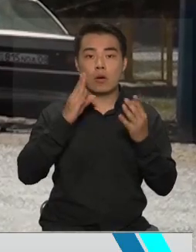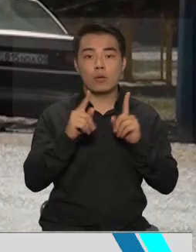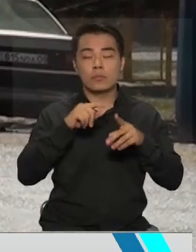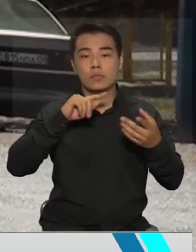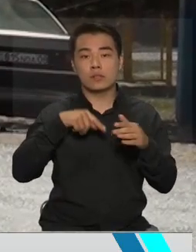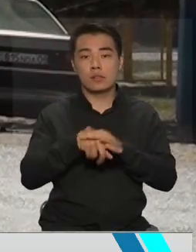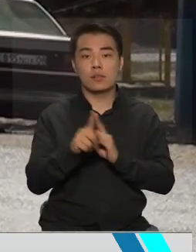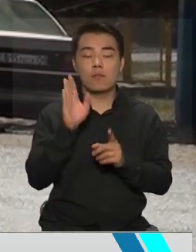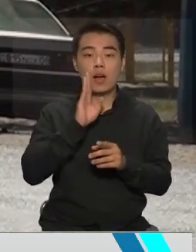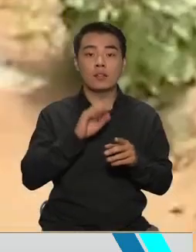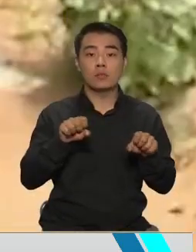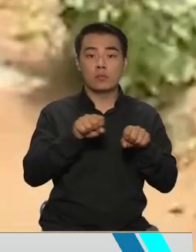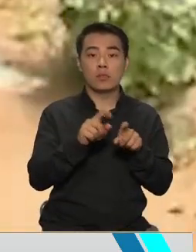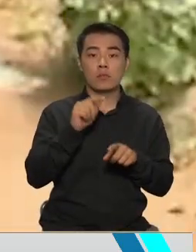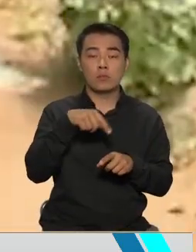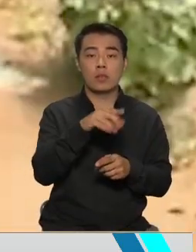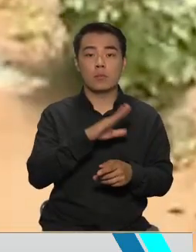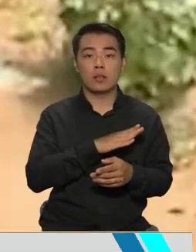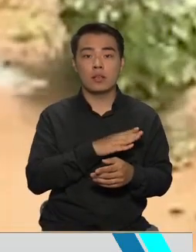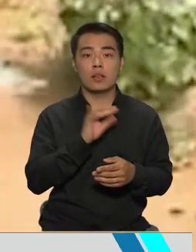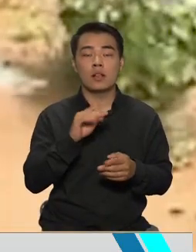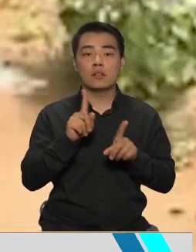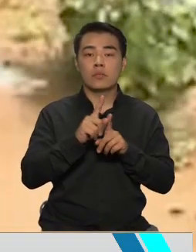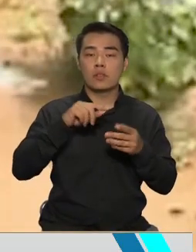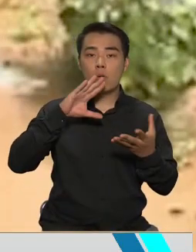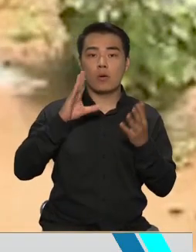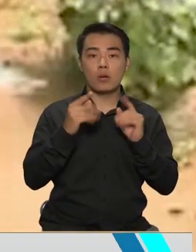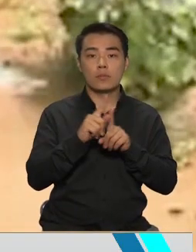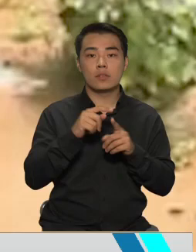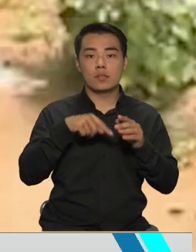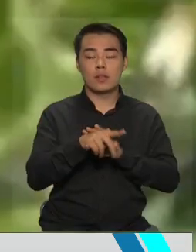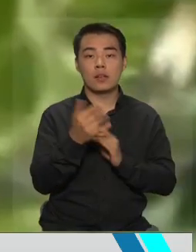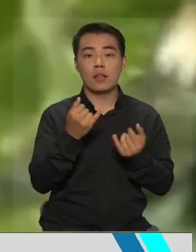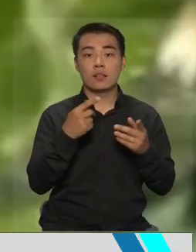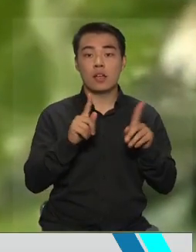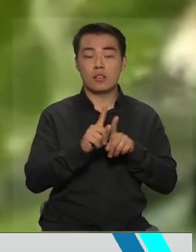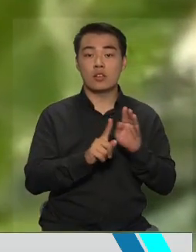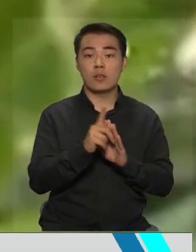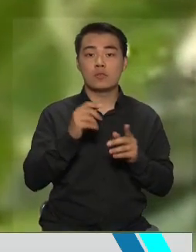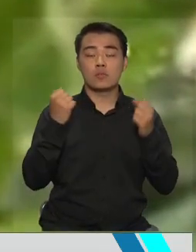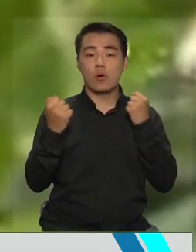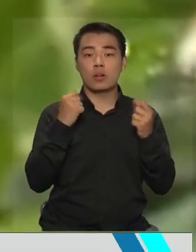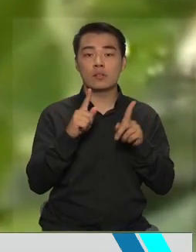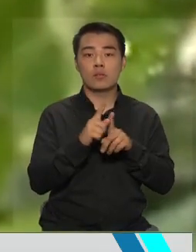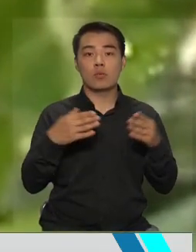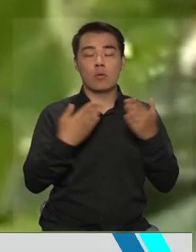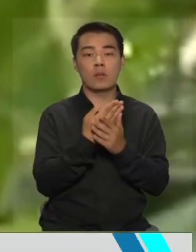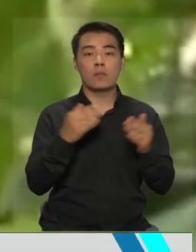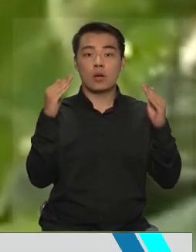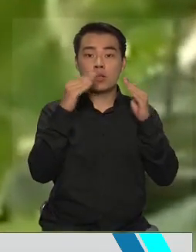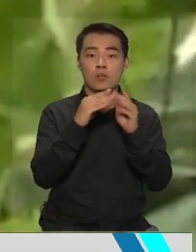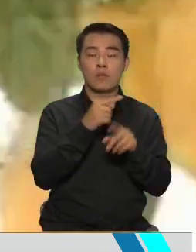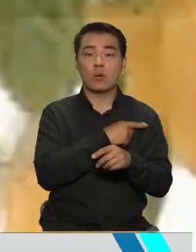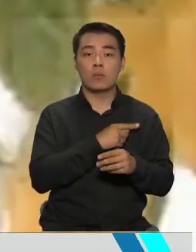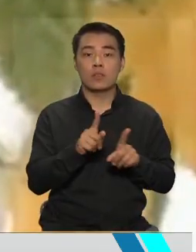қожалық тамшылатып суару әдісін қолданды. Ауыл ел бесігі жобасы шеңберінде биыл Ойық ауылында спорттық сауықтыру кешені, Ақкөл ауылында дәрігерлік